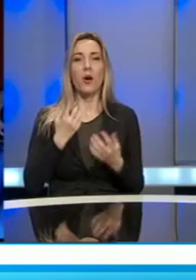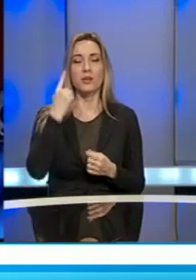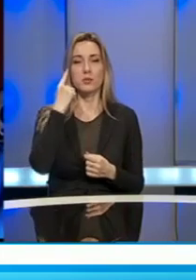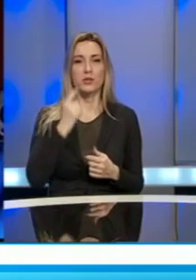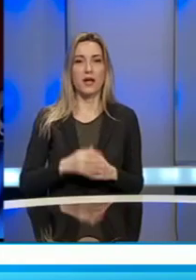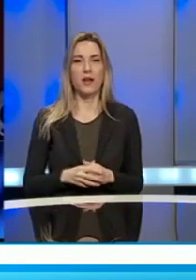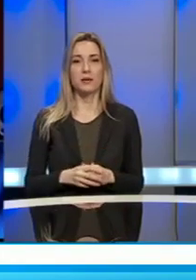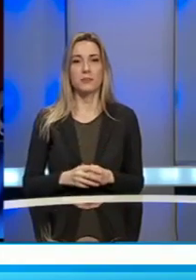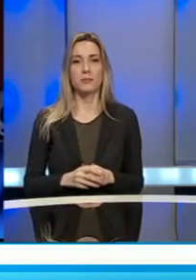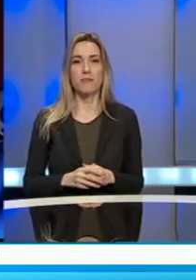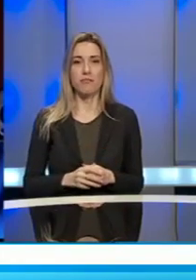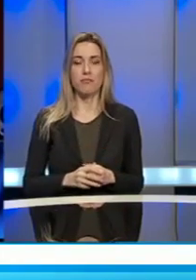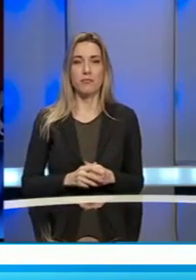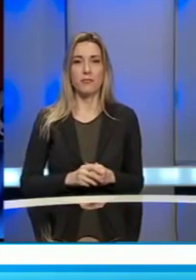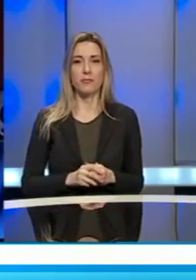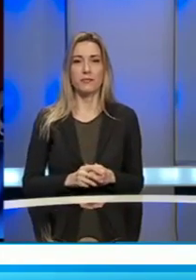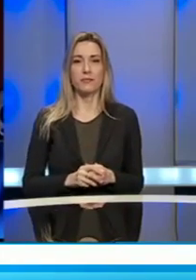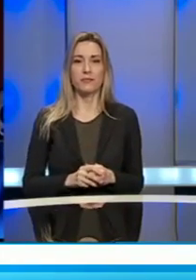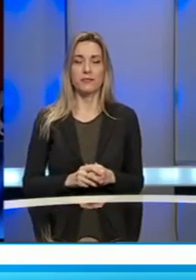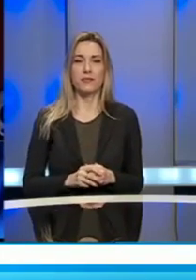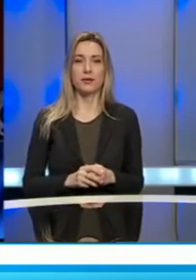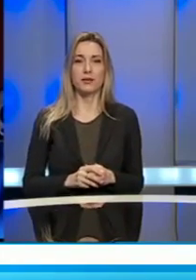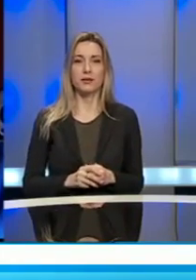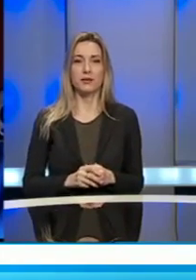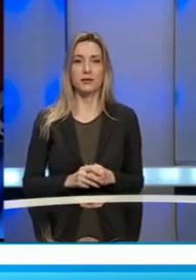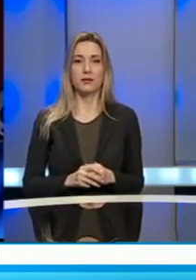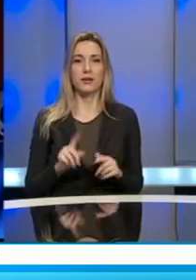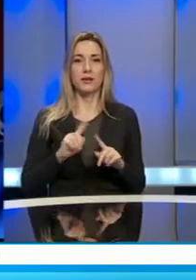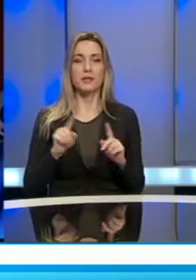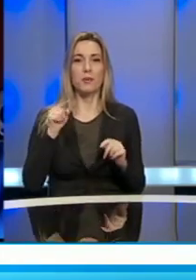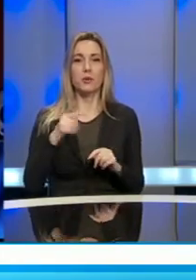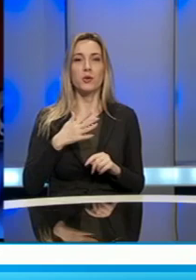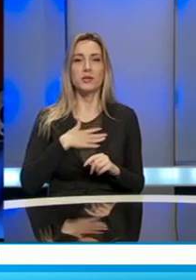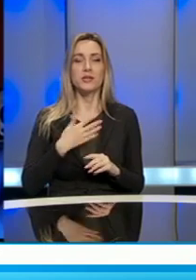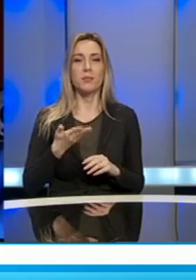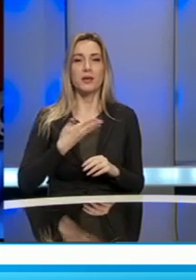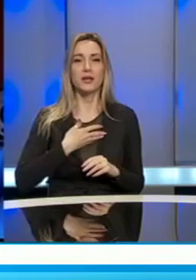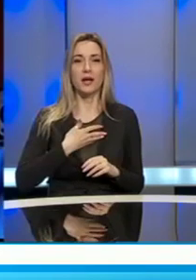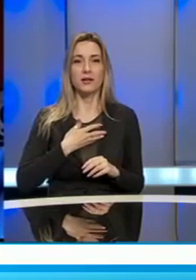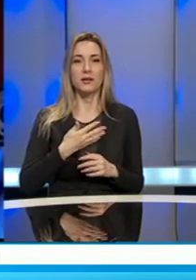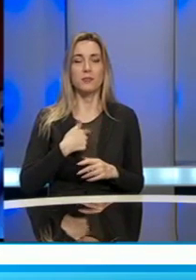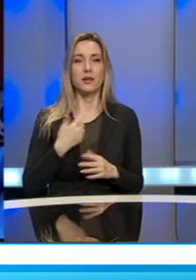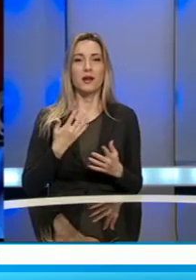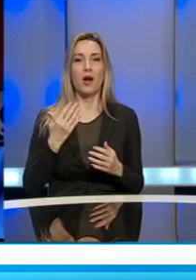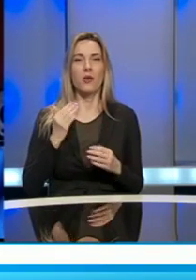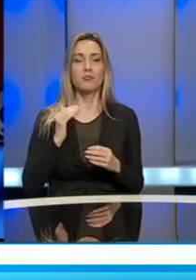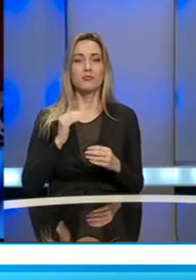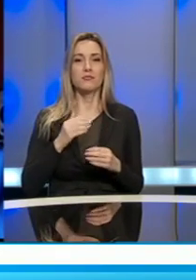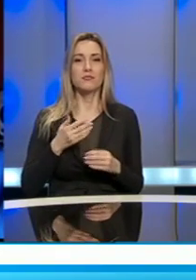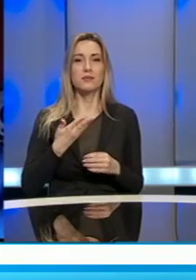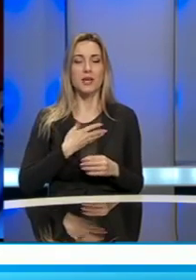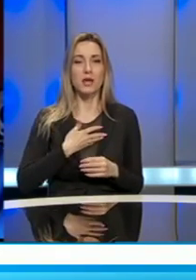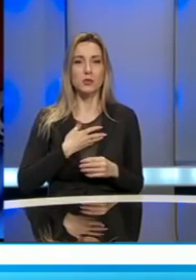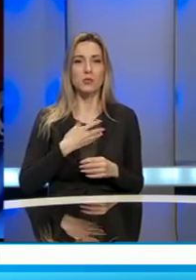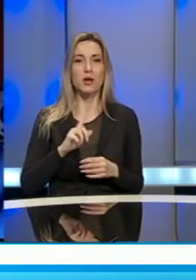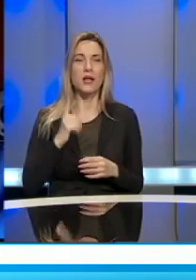znali. Izgleda smo nabahilali do nas. Ne smijemo to sebi dati ni kao zaslugu, ni kao,